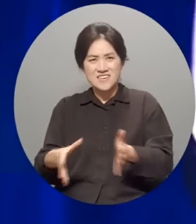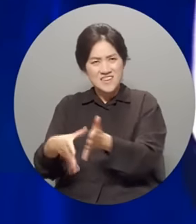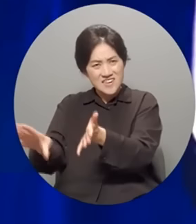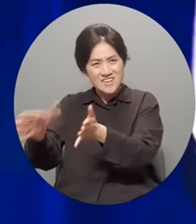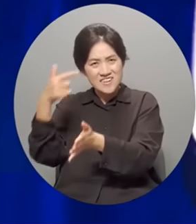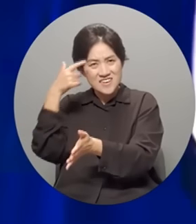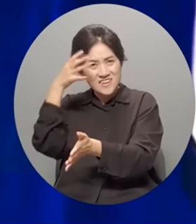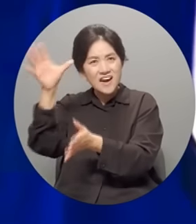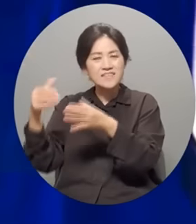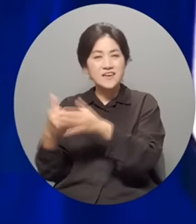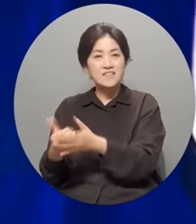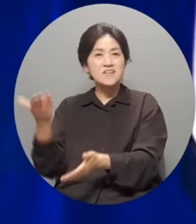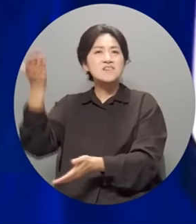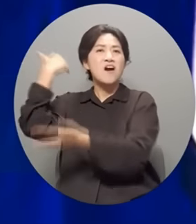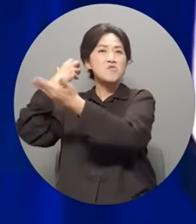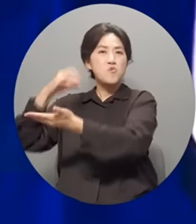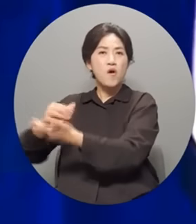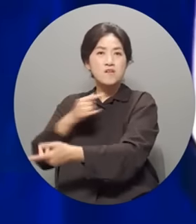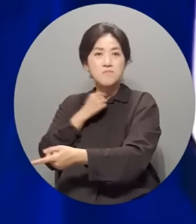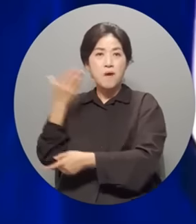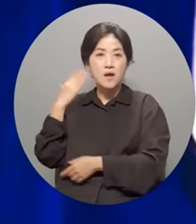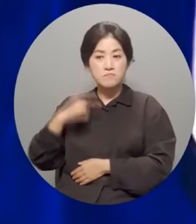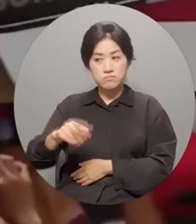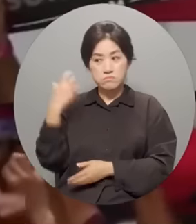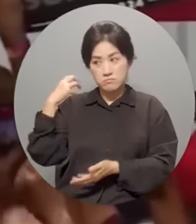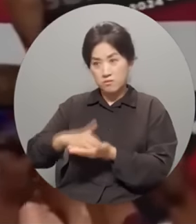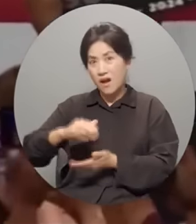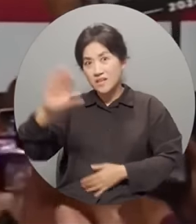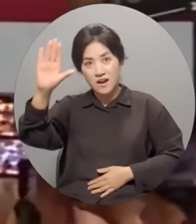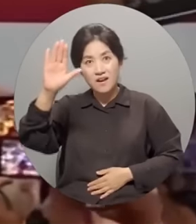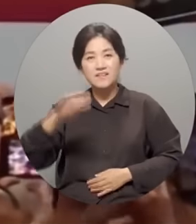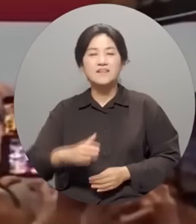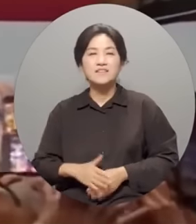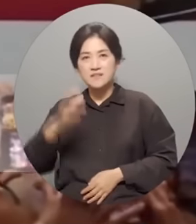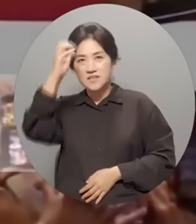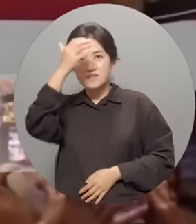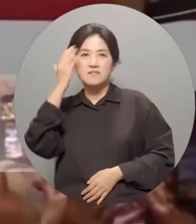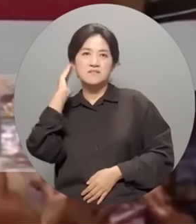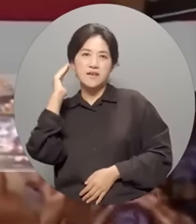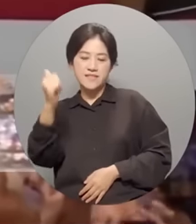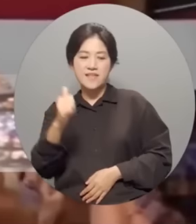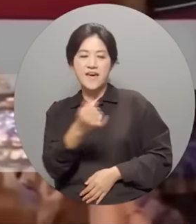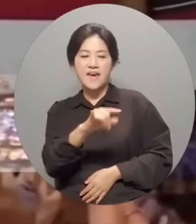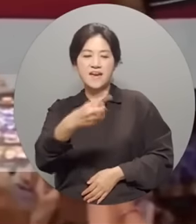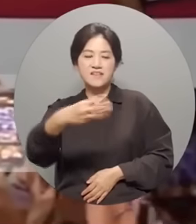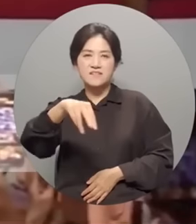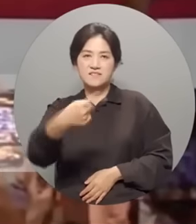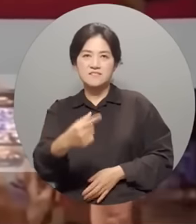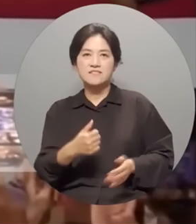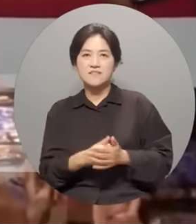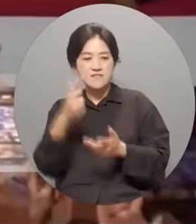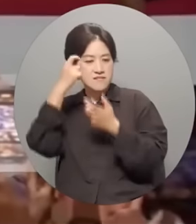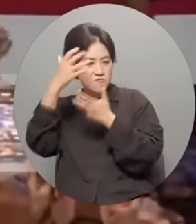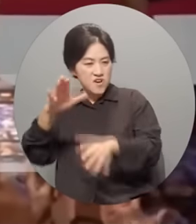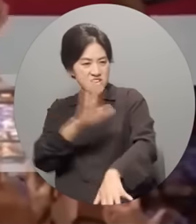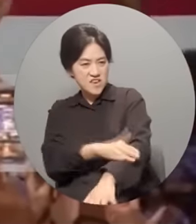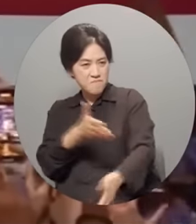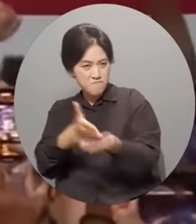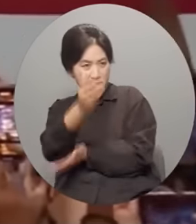us back, but we are not going back. 트럼프 전 대통령은 해리스 후보를 광적인